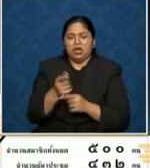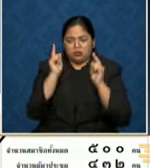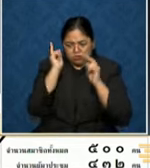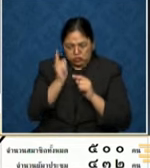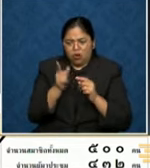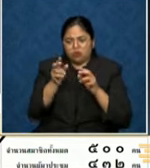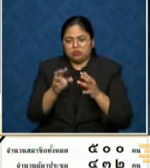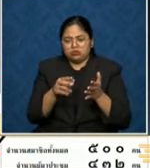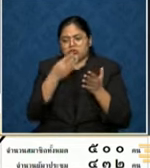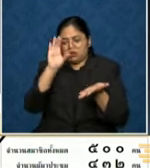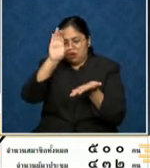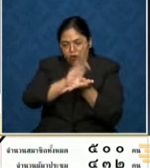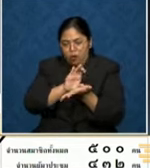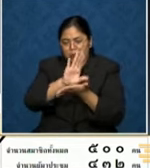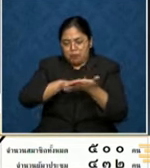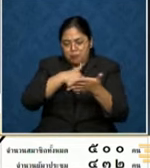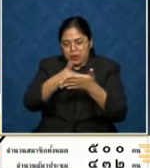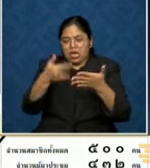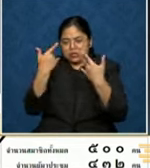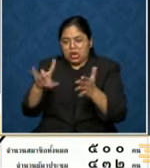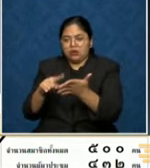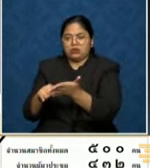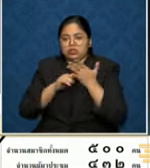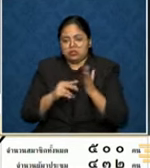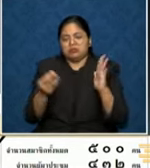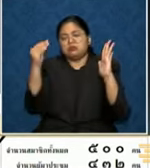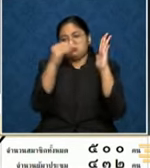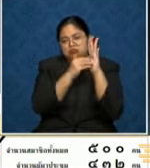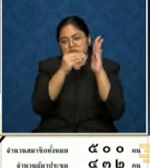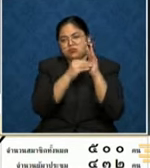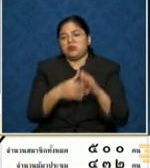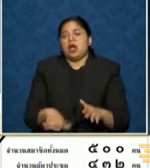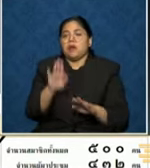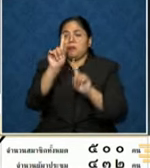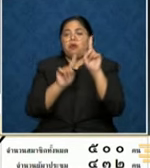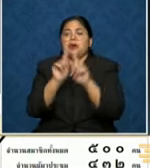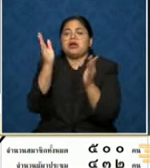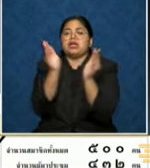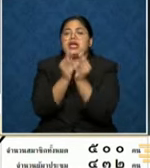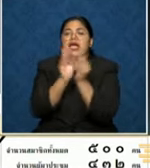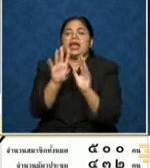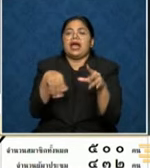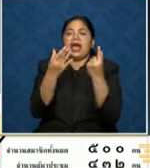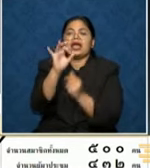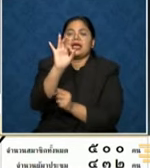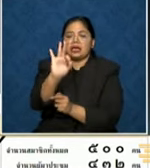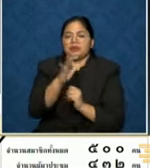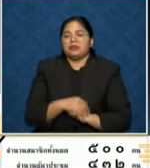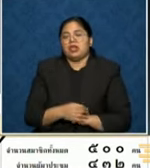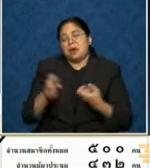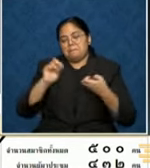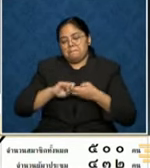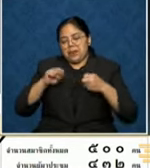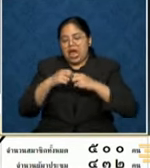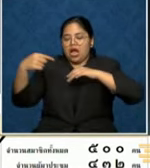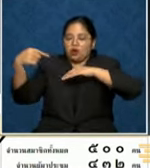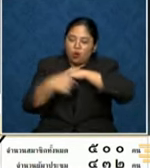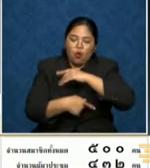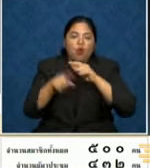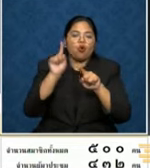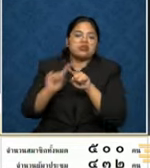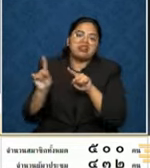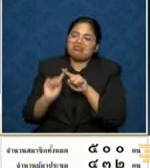กัดเขาในเรื่องนี้ครับท่านประธานครับผมประเมินให้เลยนะครับ F ครับท่านประธานครับจัดการปัญหาทุจริตและประพฤติมิชอบอย่